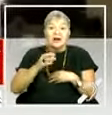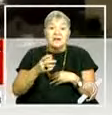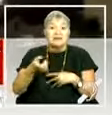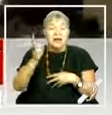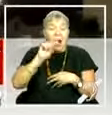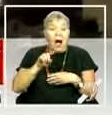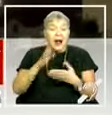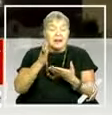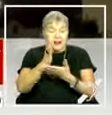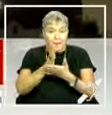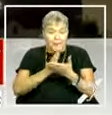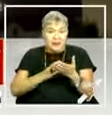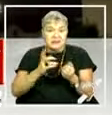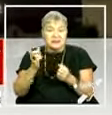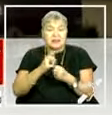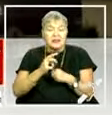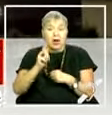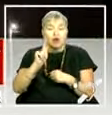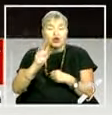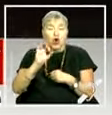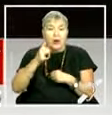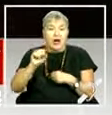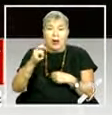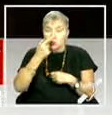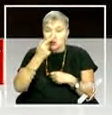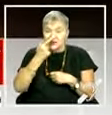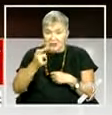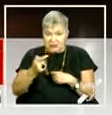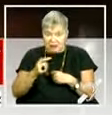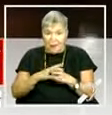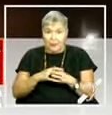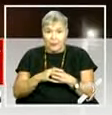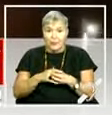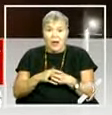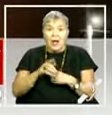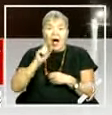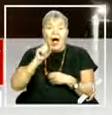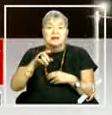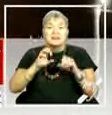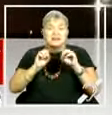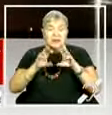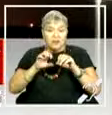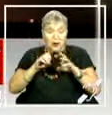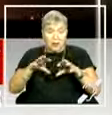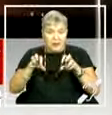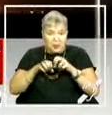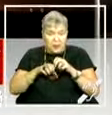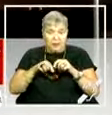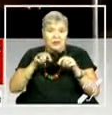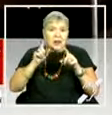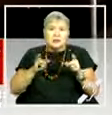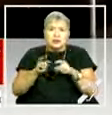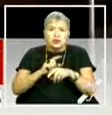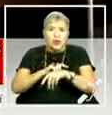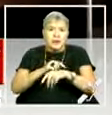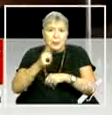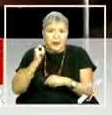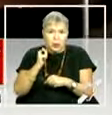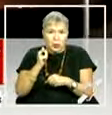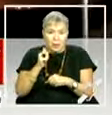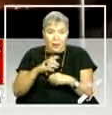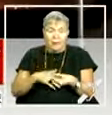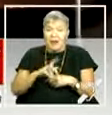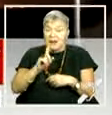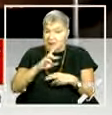alte bucăți de dronă. Iată, acestea sunt informații primite în urmă cu puțin timp. Să